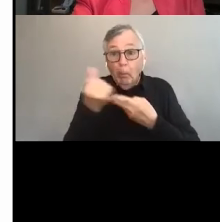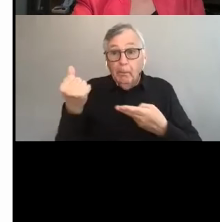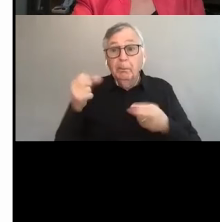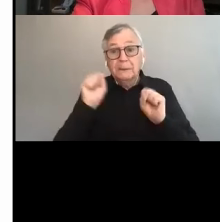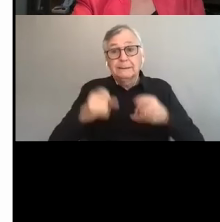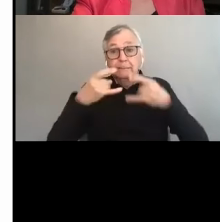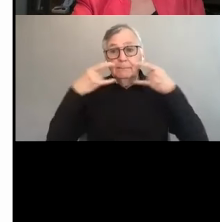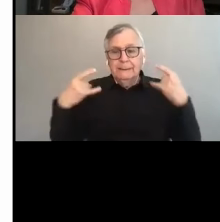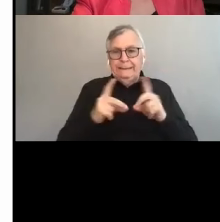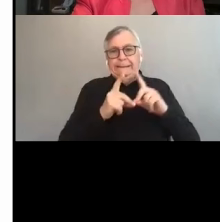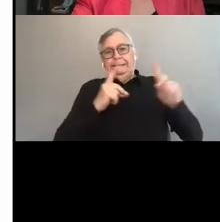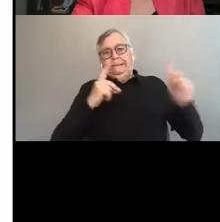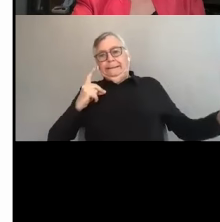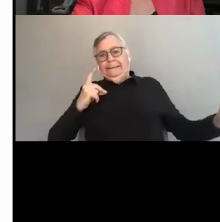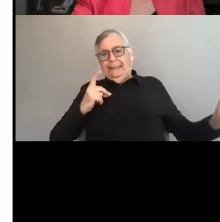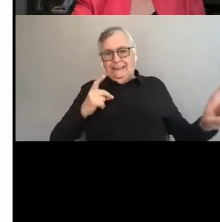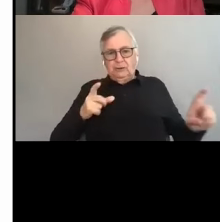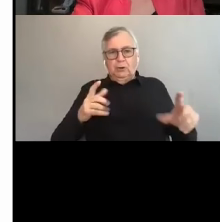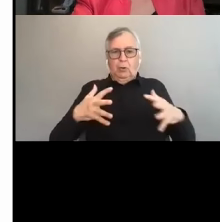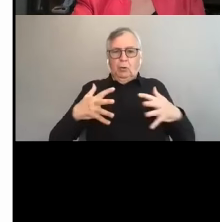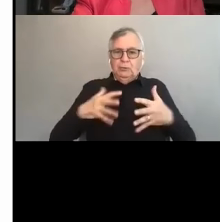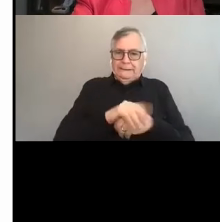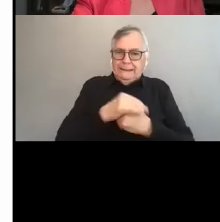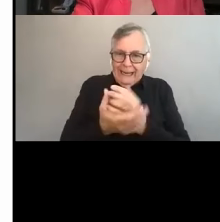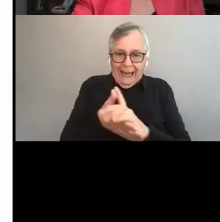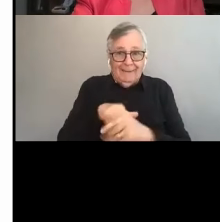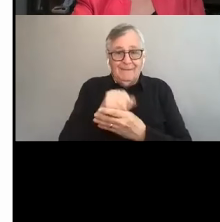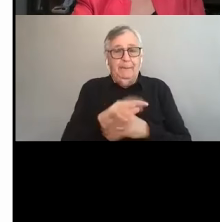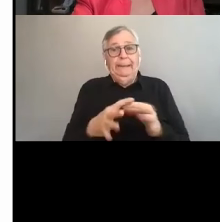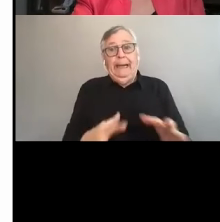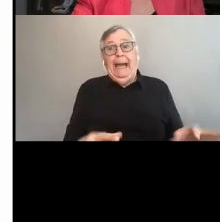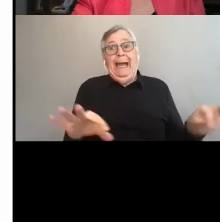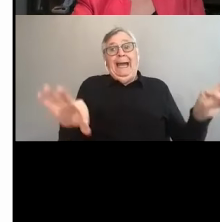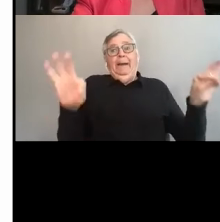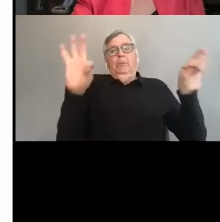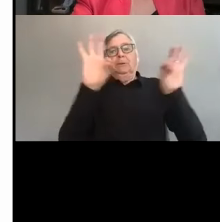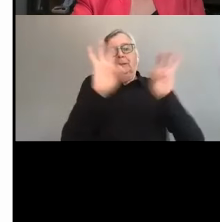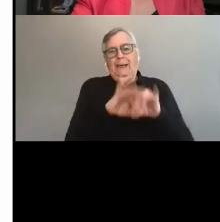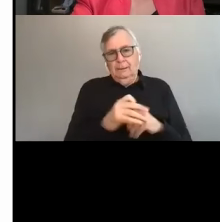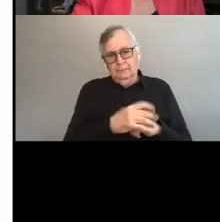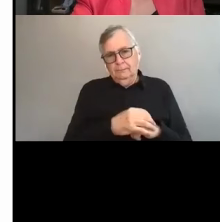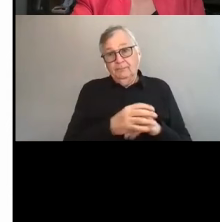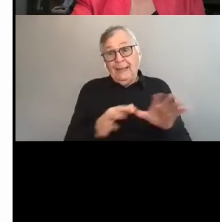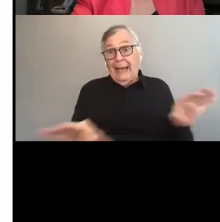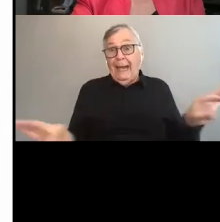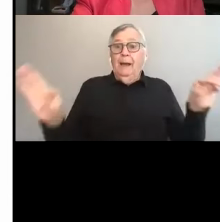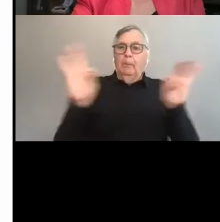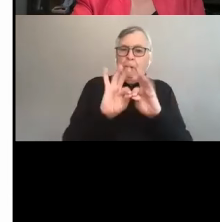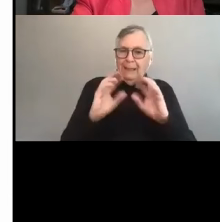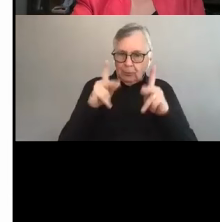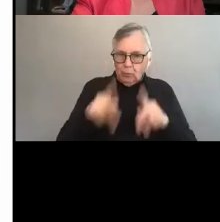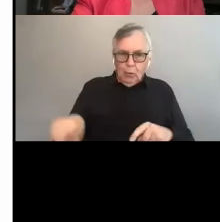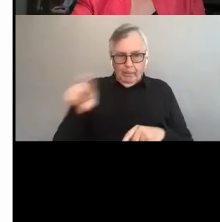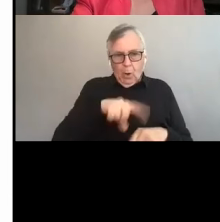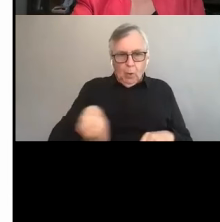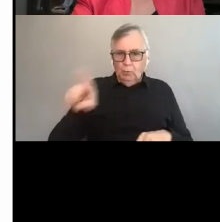Le respect de la distanciation et l'hygiène des mains demeurent extrêmement importants. C'est important que tout le monde ait